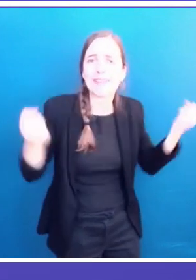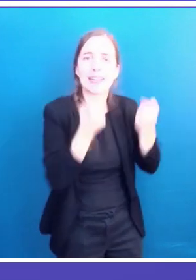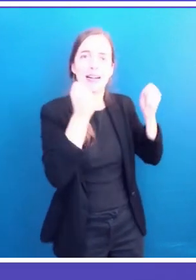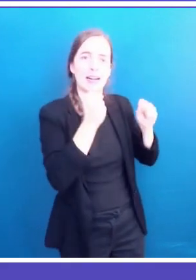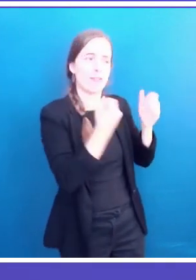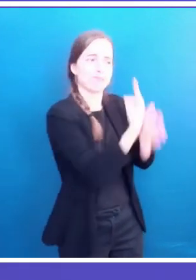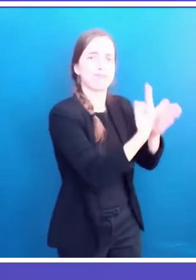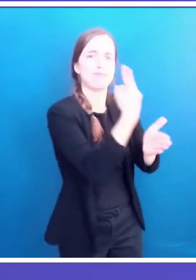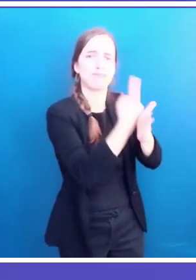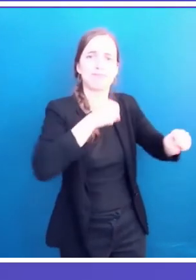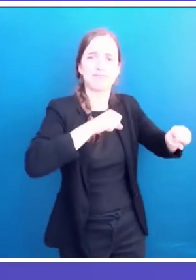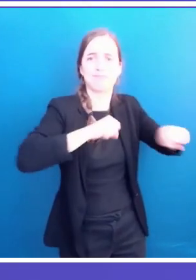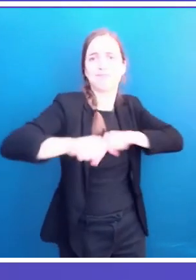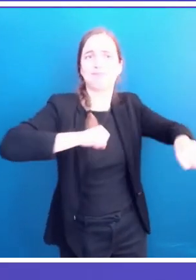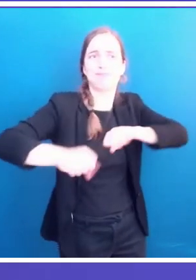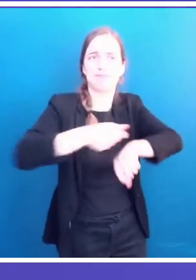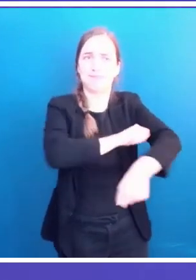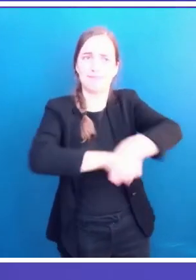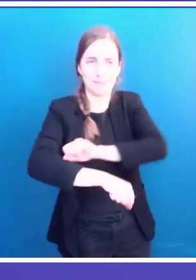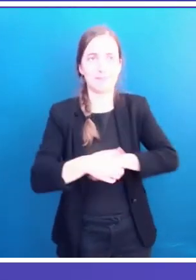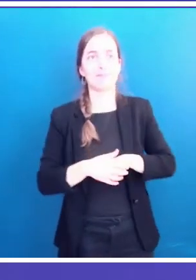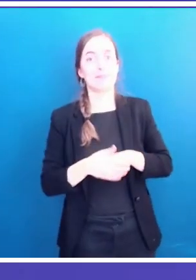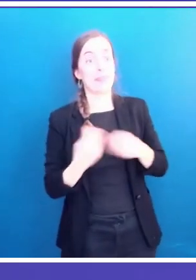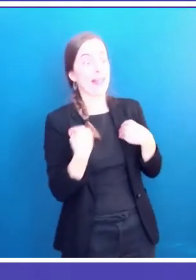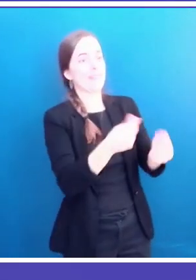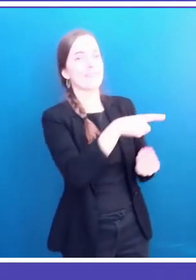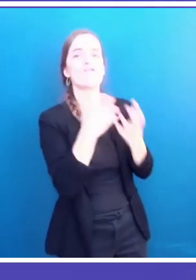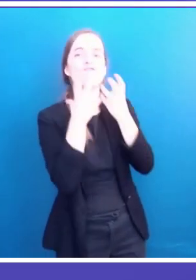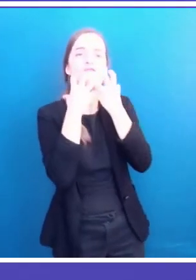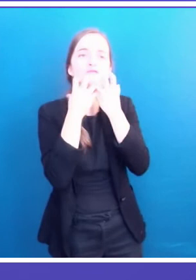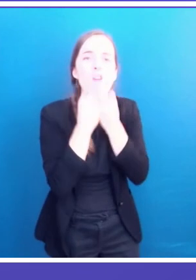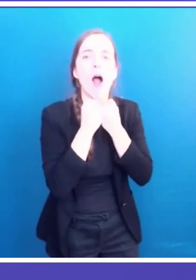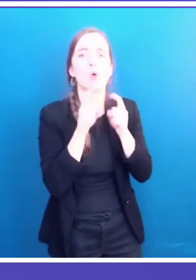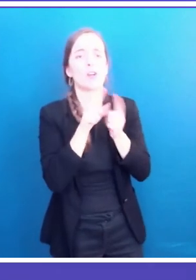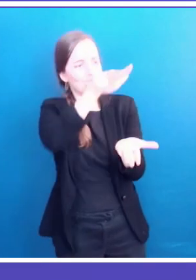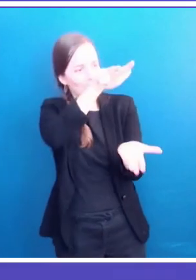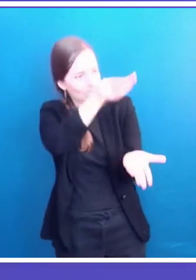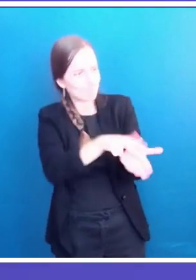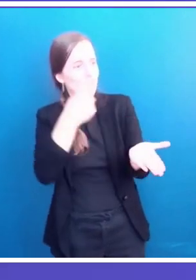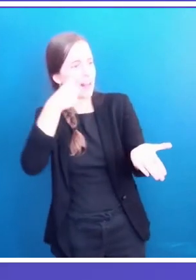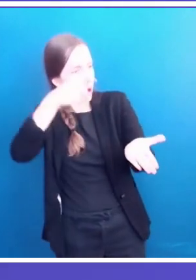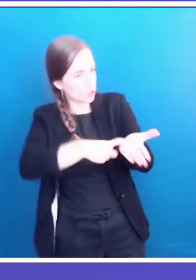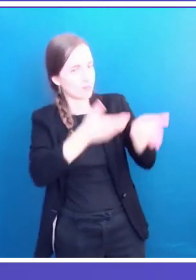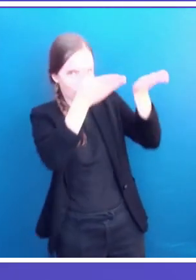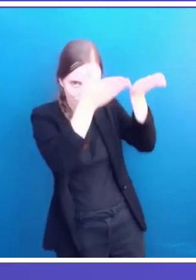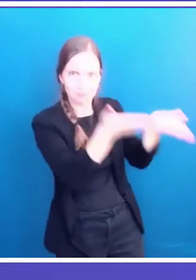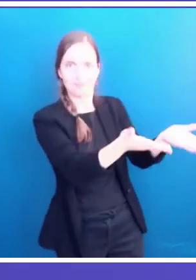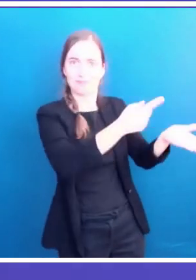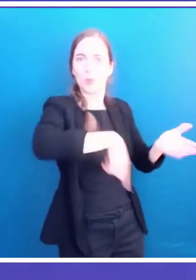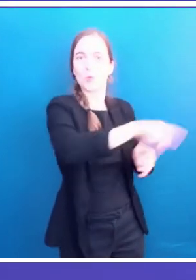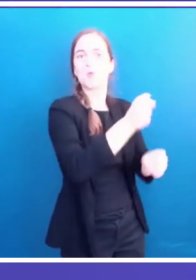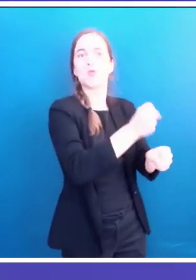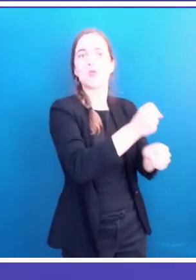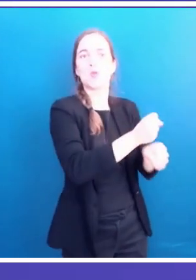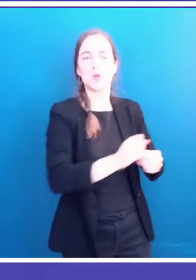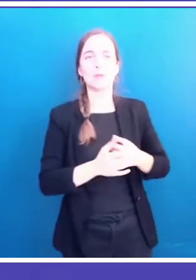كافة الأنشطة التي تقوم بتنفيذها. لابد من أن نساعدها من خلال الإقرار بقيمتها الاجتماعية،